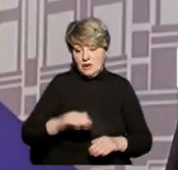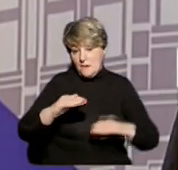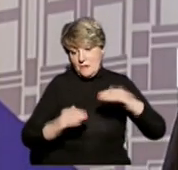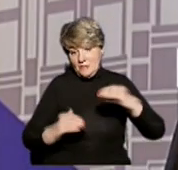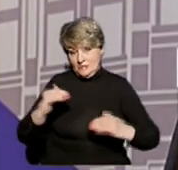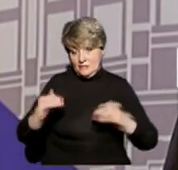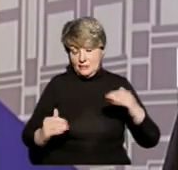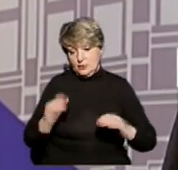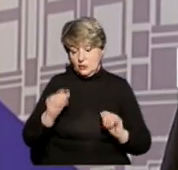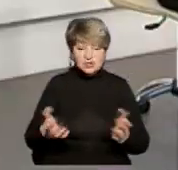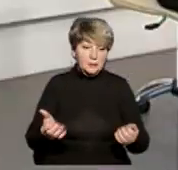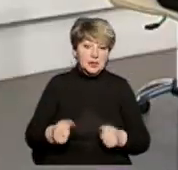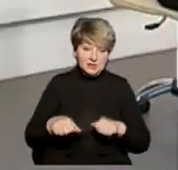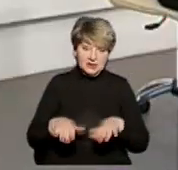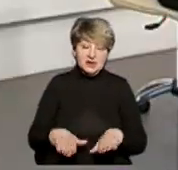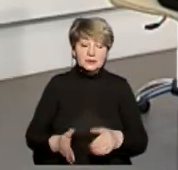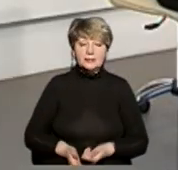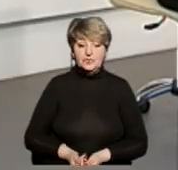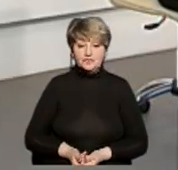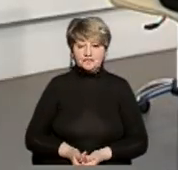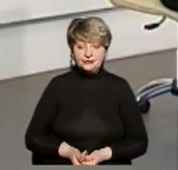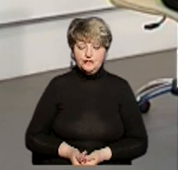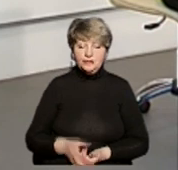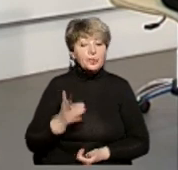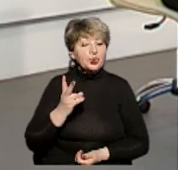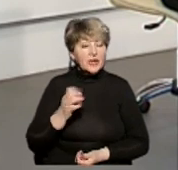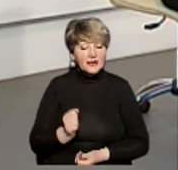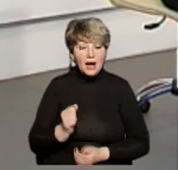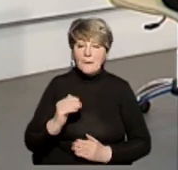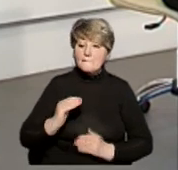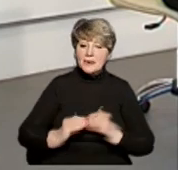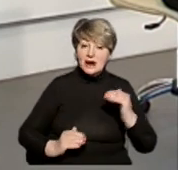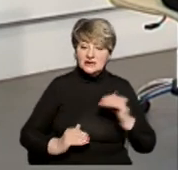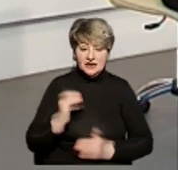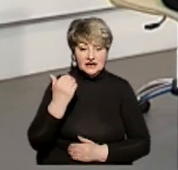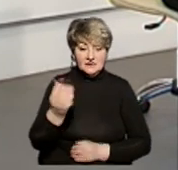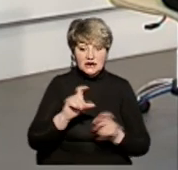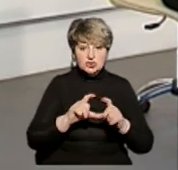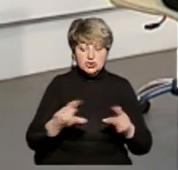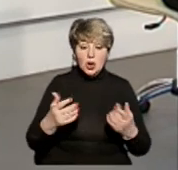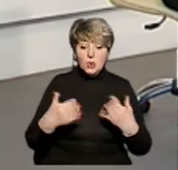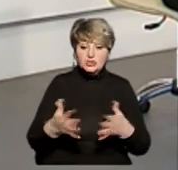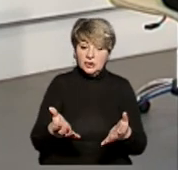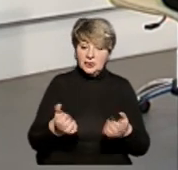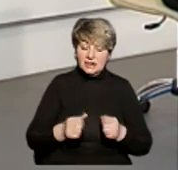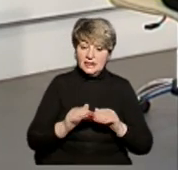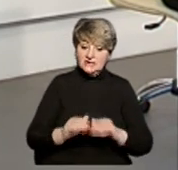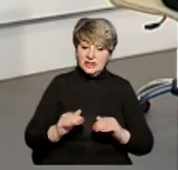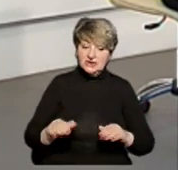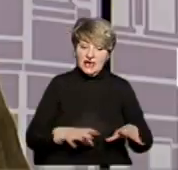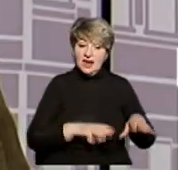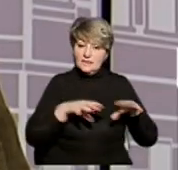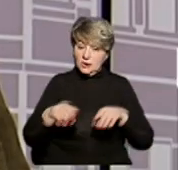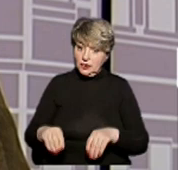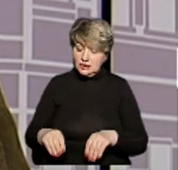дитини, правильно? Так, так. Пані Ірино, от вже на практиці ваша школа прийняла евакуйованих дітей. Що кажуть батьки,